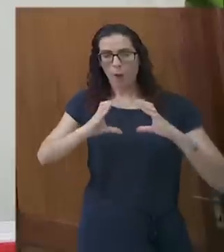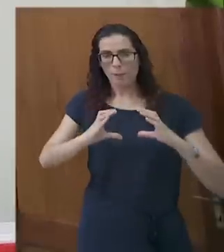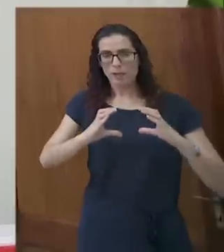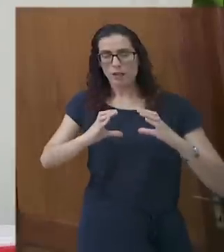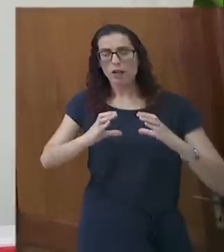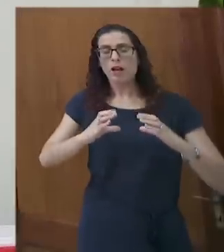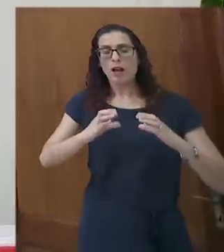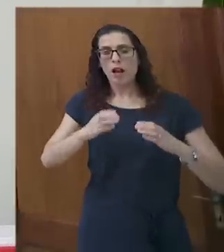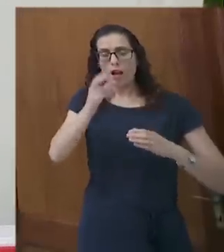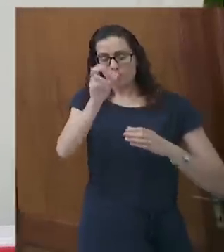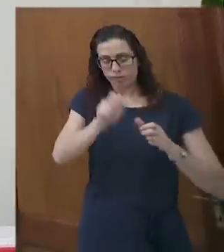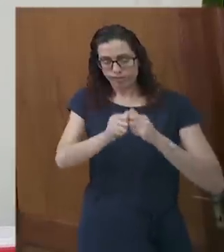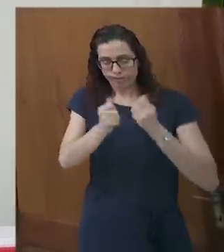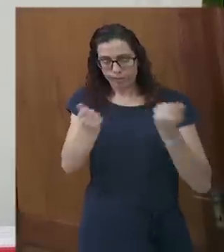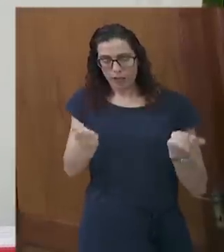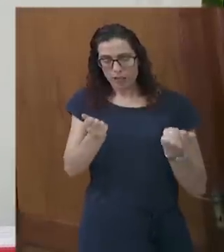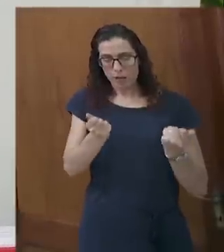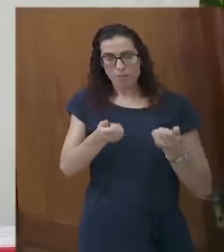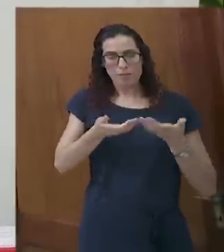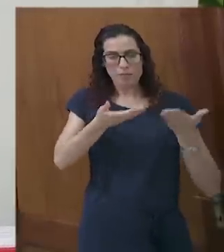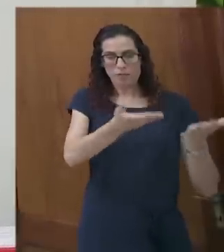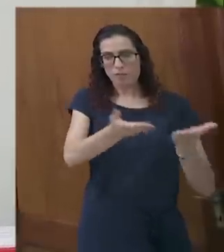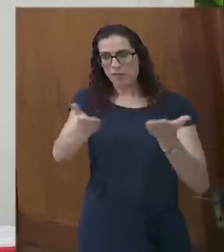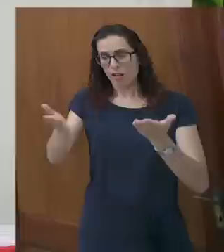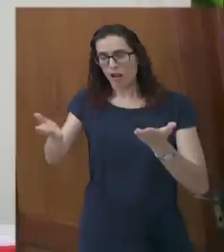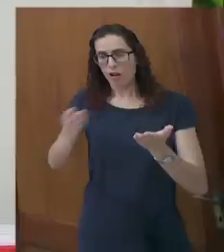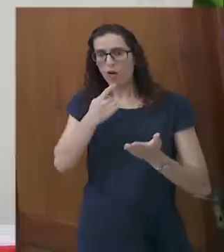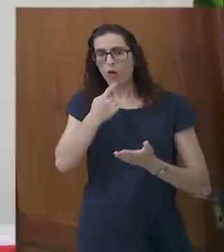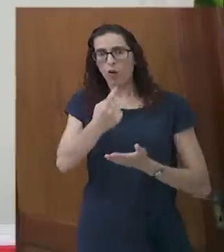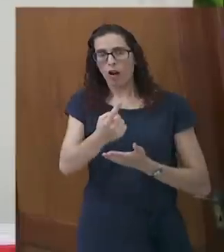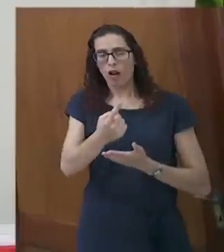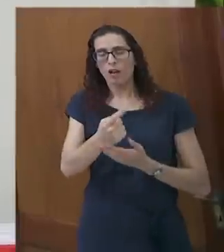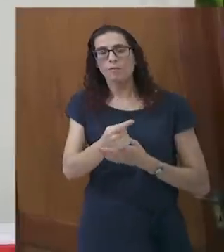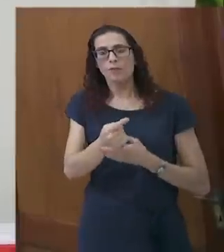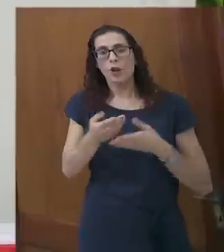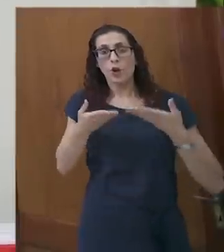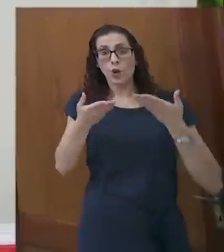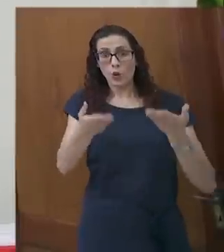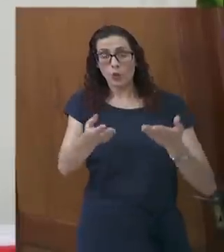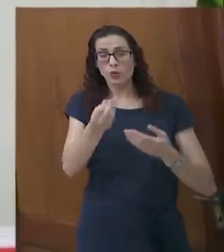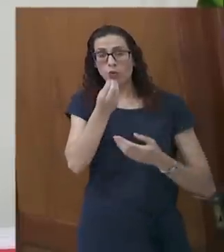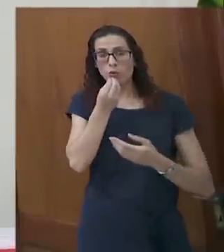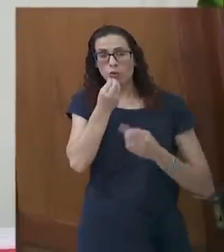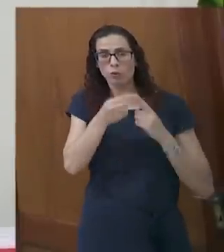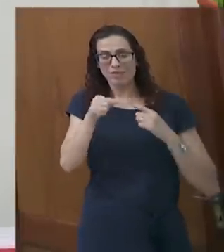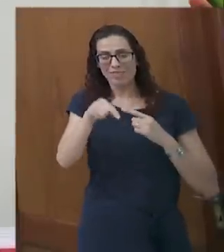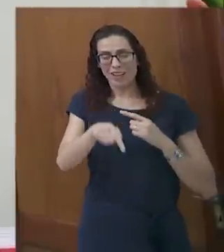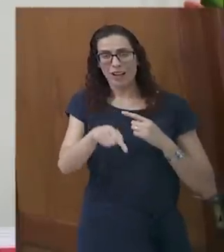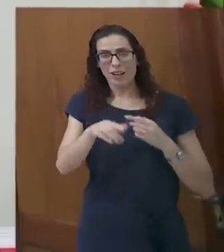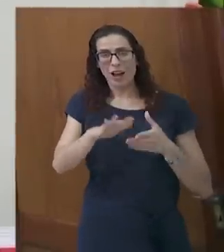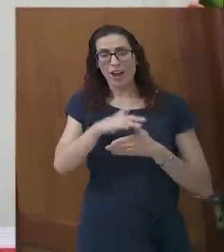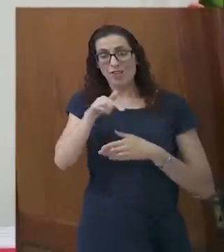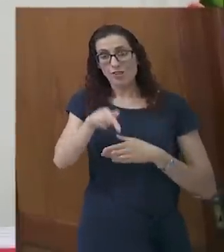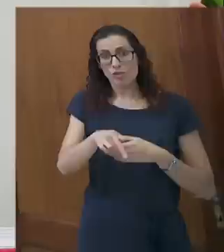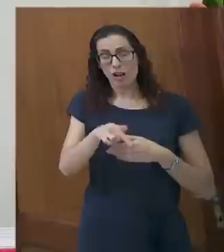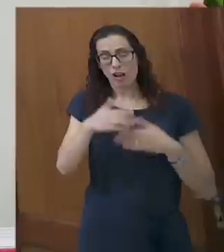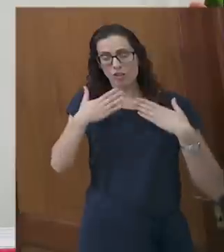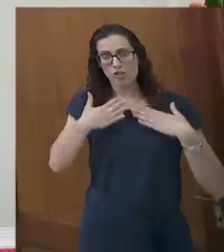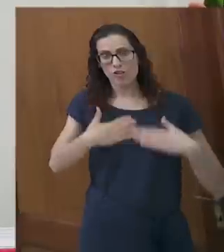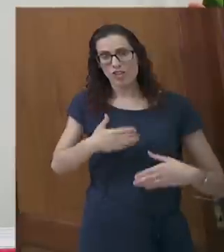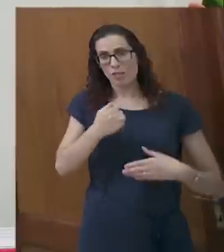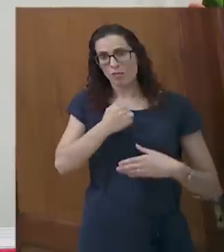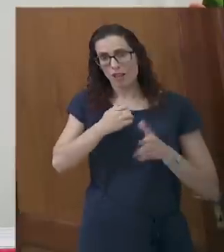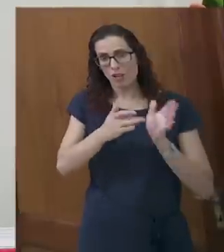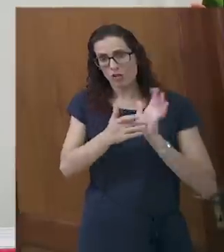qasam, tal id-dixxipli tiegħu qal kudu u kulu l-kol minn dan għax dan huwa